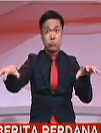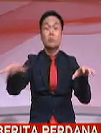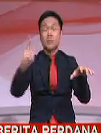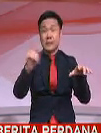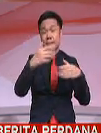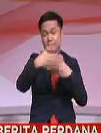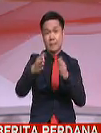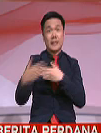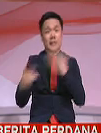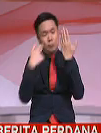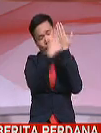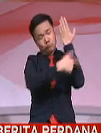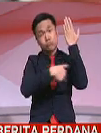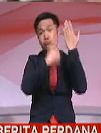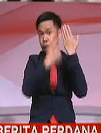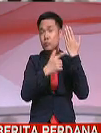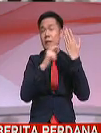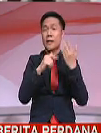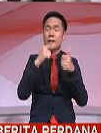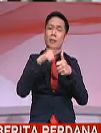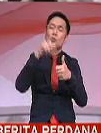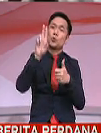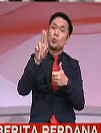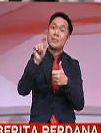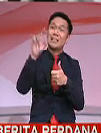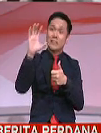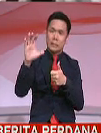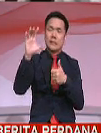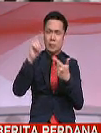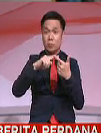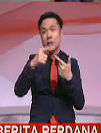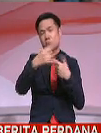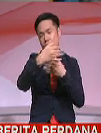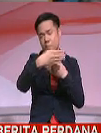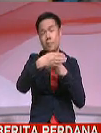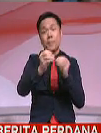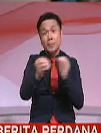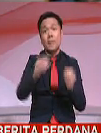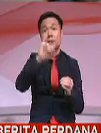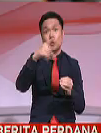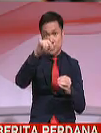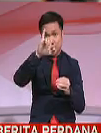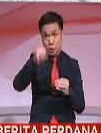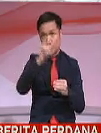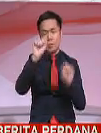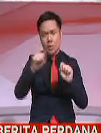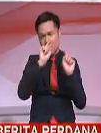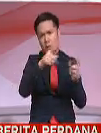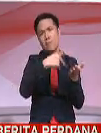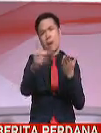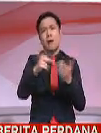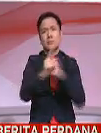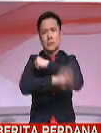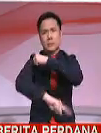percobaan CVC degree cowok ganteng pusat langsung cibaduyuti sepanjang Pulau ini bagi pemula dan pembayaran Roma juga